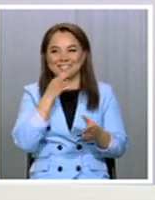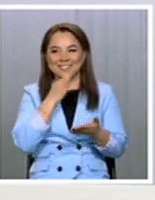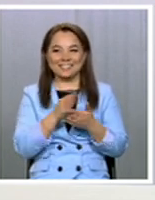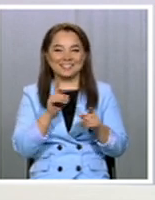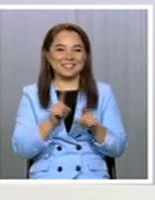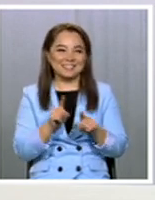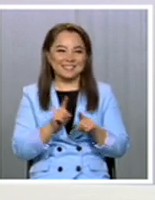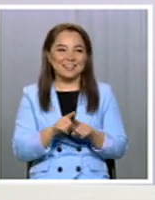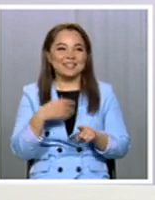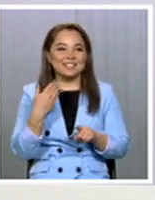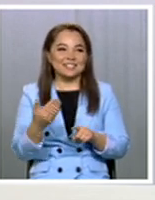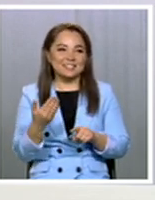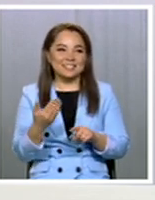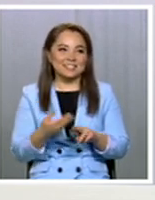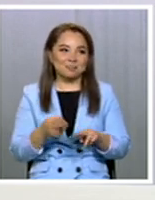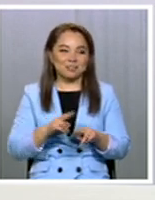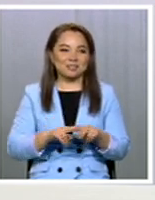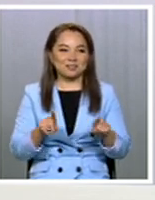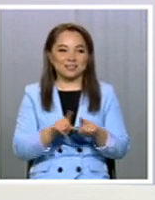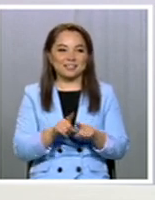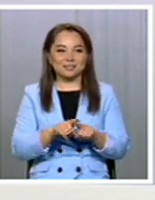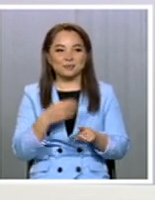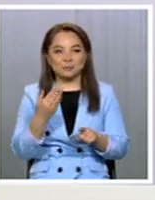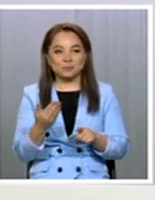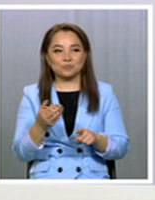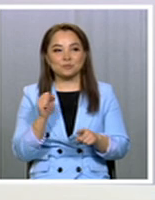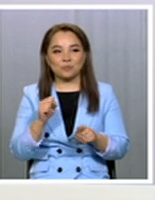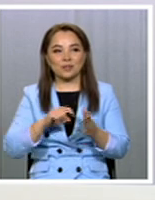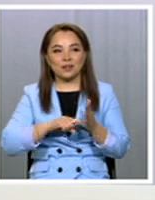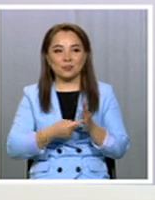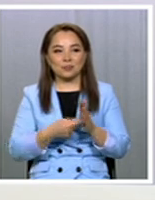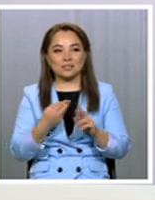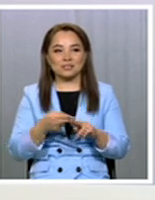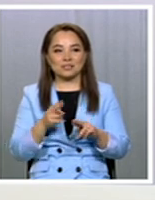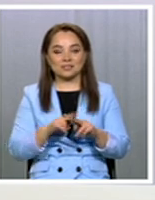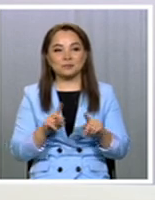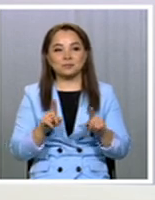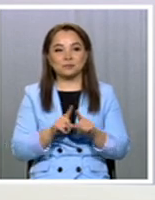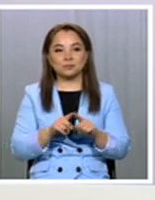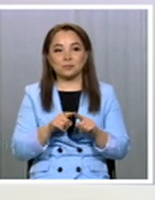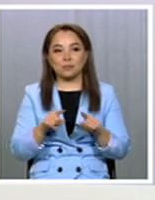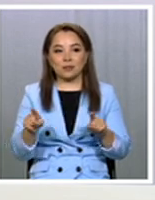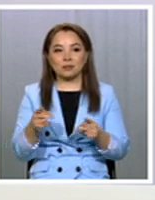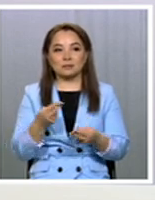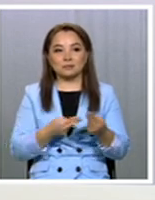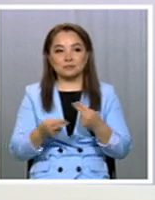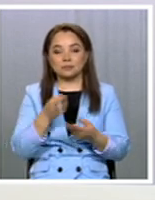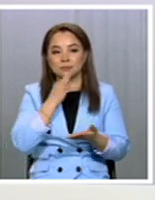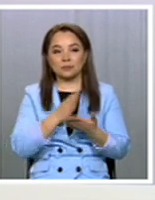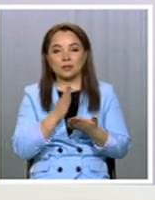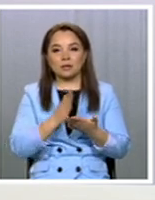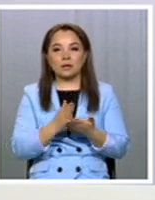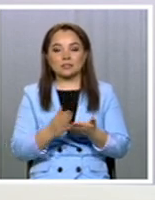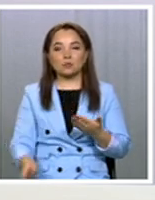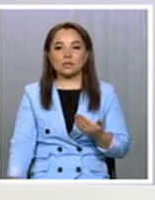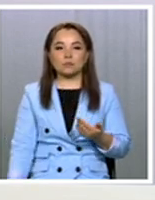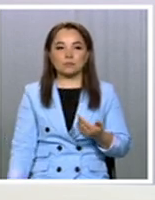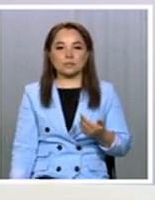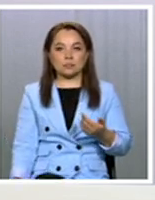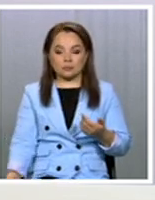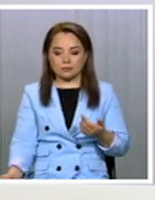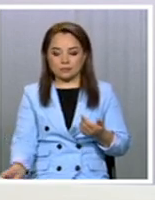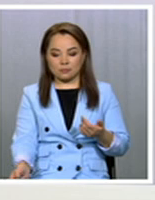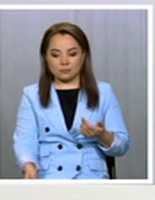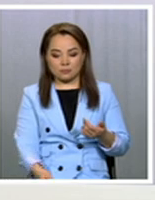координаттарын табуды қарастырайық. А нүктесінің координатын қалай табамыз? Мына жерде тік бұрышты координаттар жүйесінің мынау